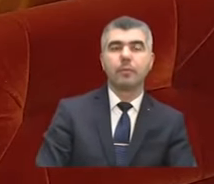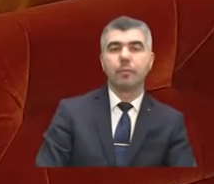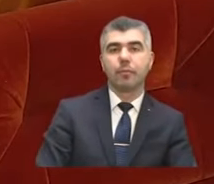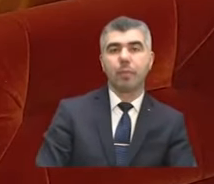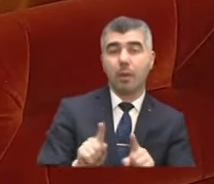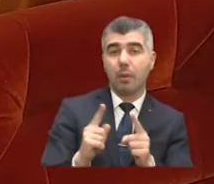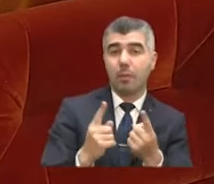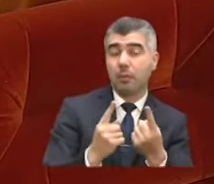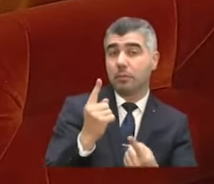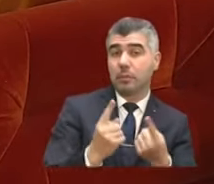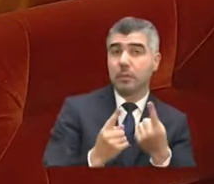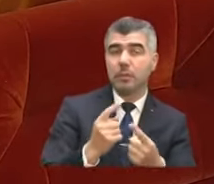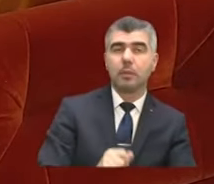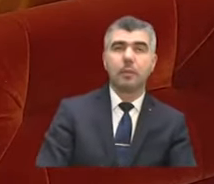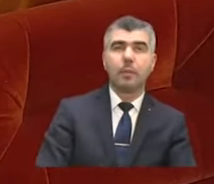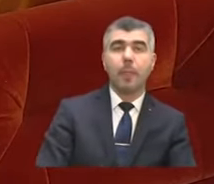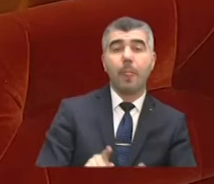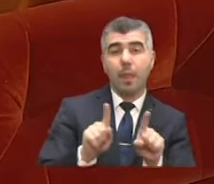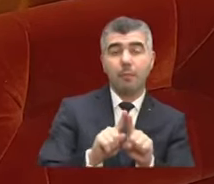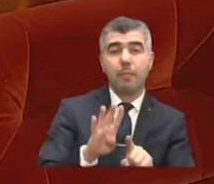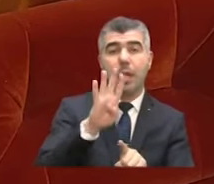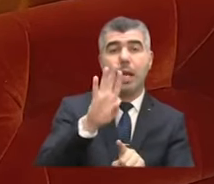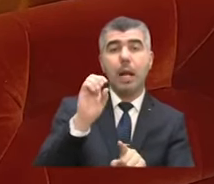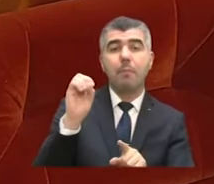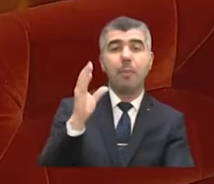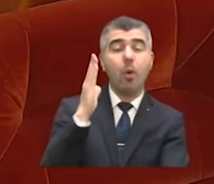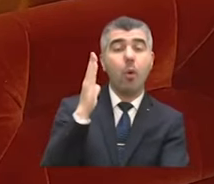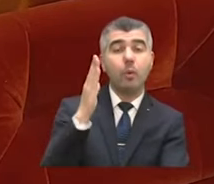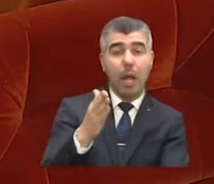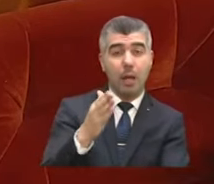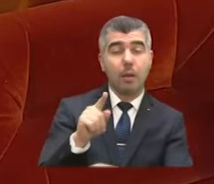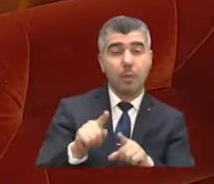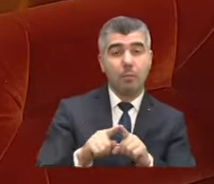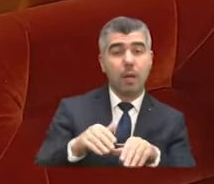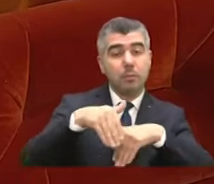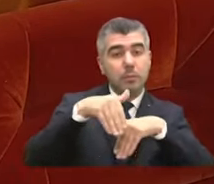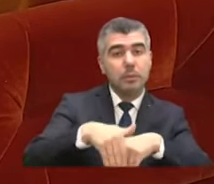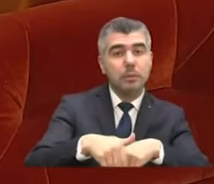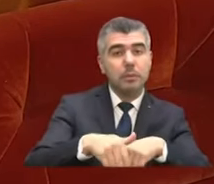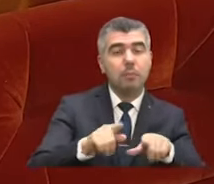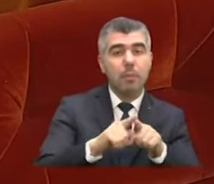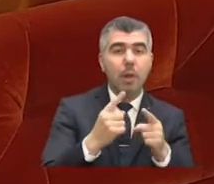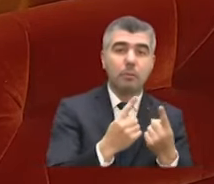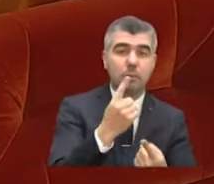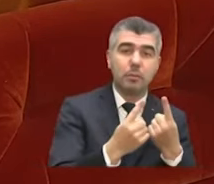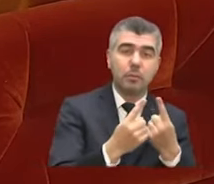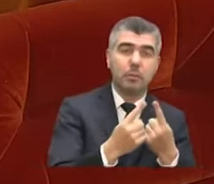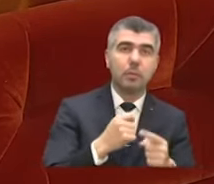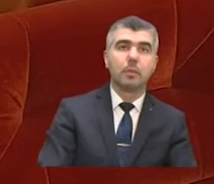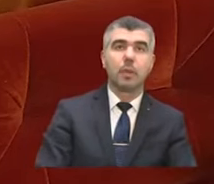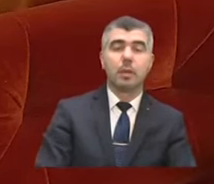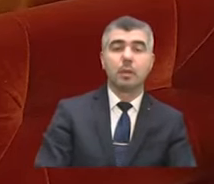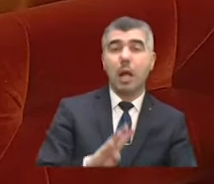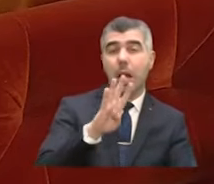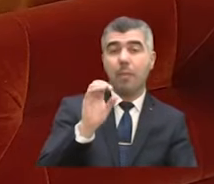ذلك ساهمنا ب 400 هكتار في المقابر، وهذا استثناء ونطلب الله تعالى يسمح لنا. ساهمنا ب